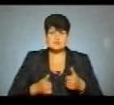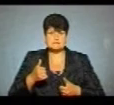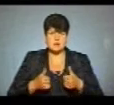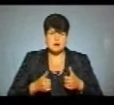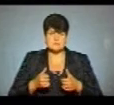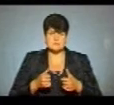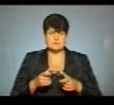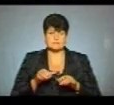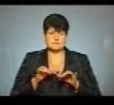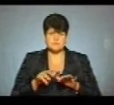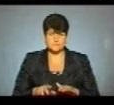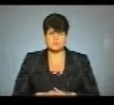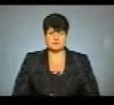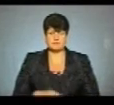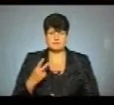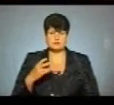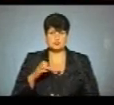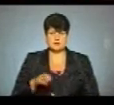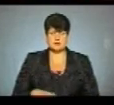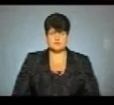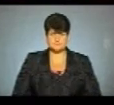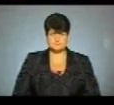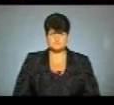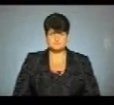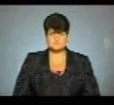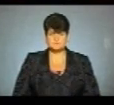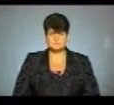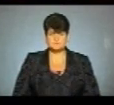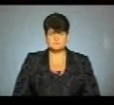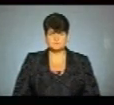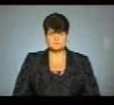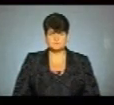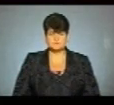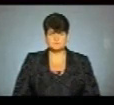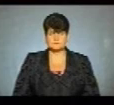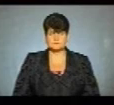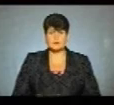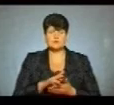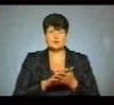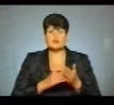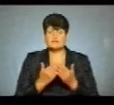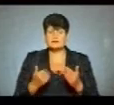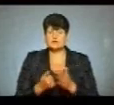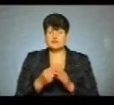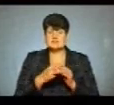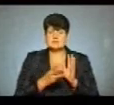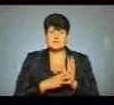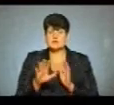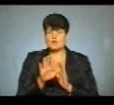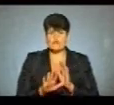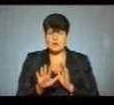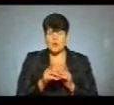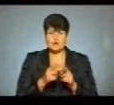столітті. Діана Ярошенко, Марта Журавель. Новини на Суспільному. Тернопіль. Триватиме виставка до 18